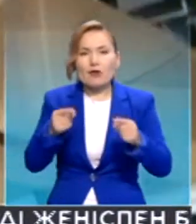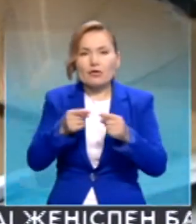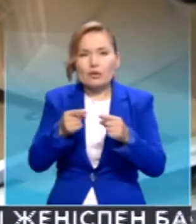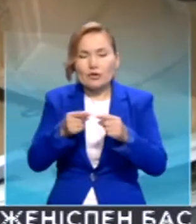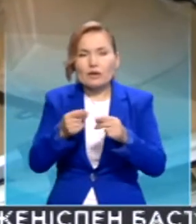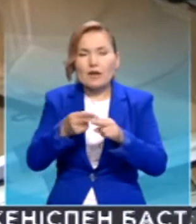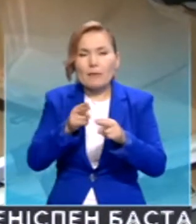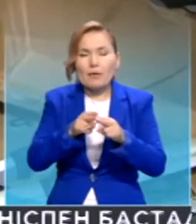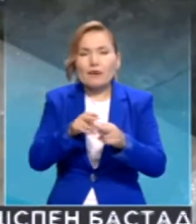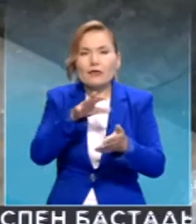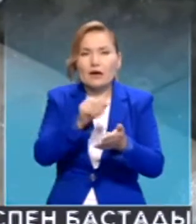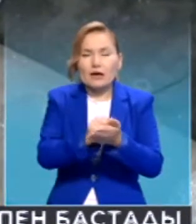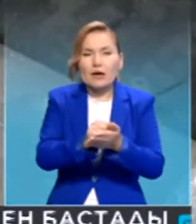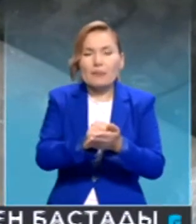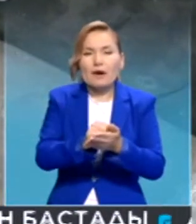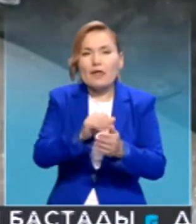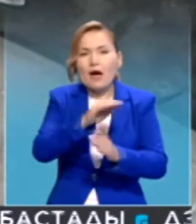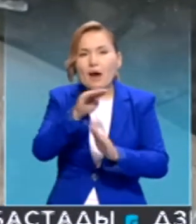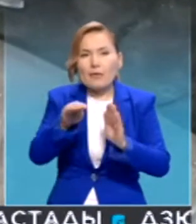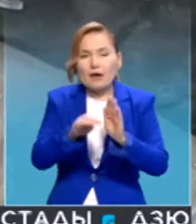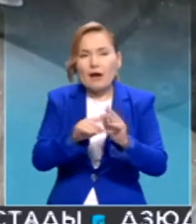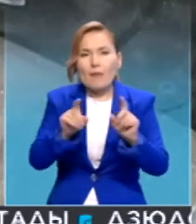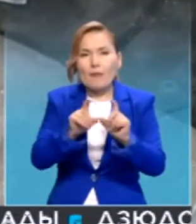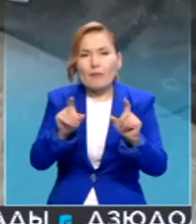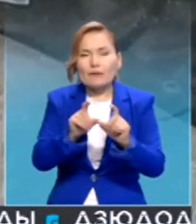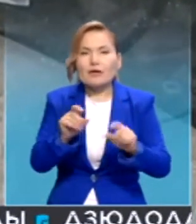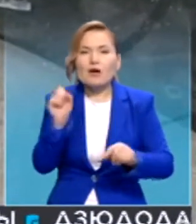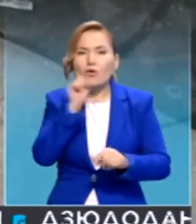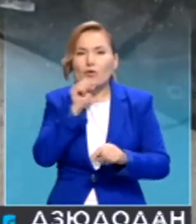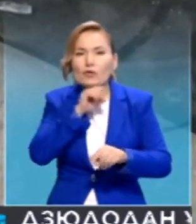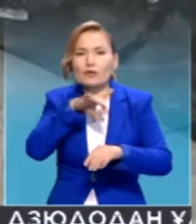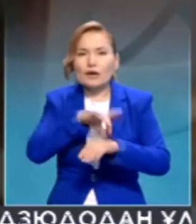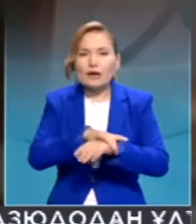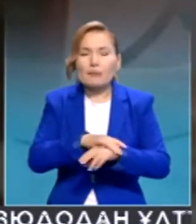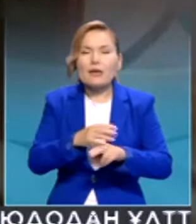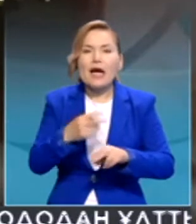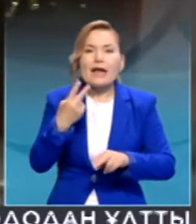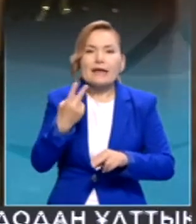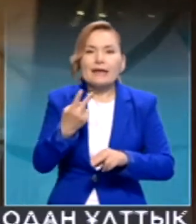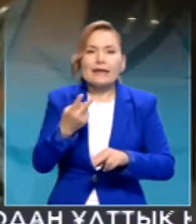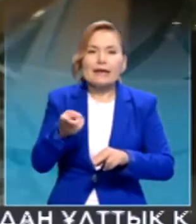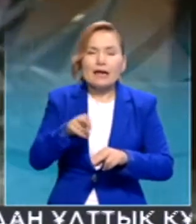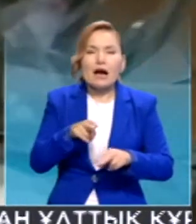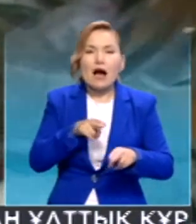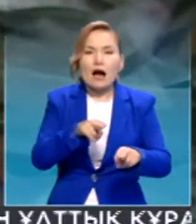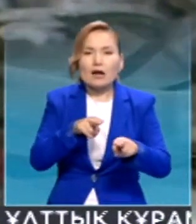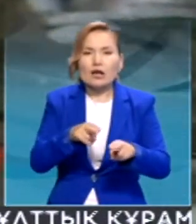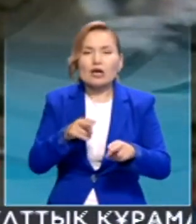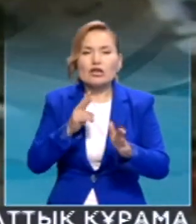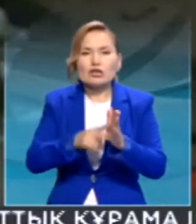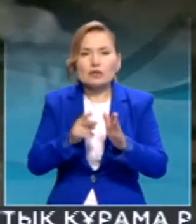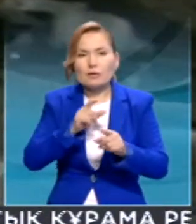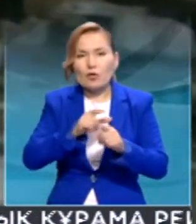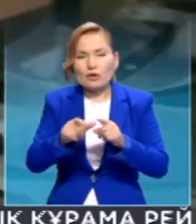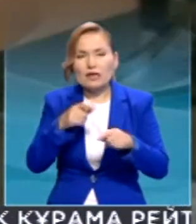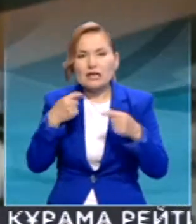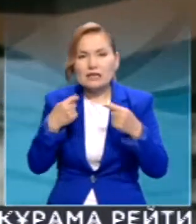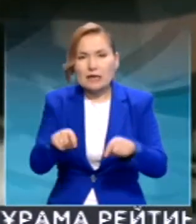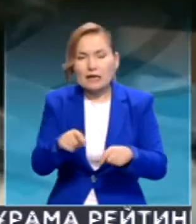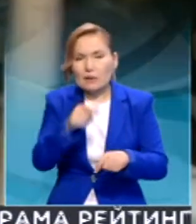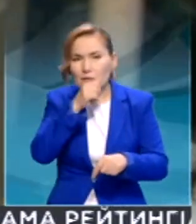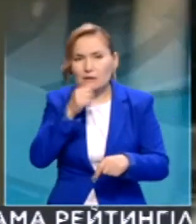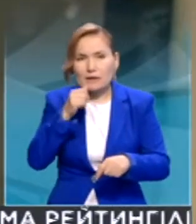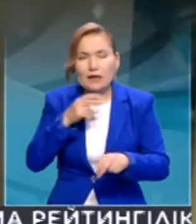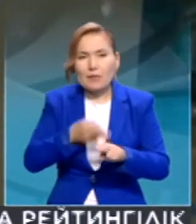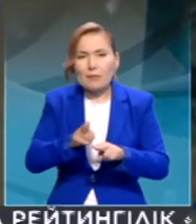тонаған. Қолына іліккенін бәрін алып Шымкентке қашып кеткен. Осы кезге дейін 2 қару мен 70 оқ-дәріні сатып үлгеріпті. Ал терге